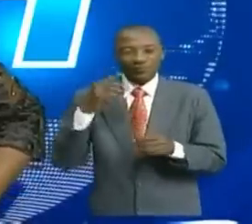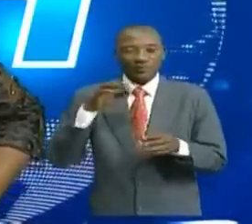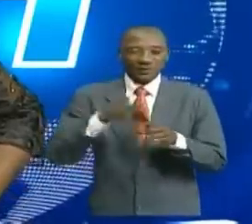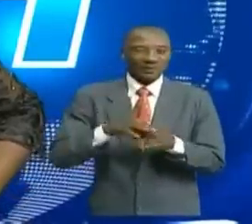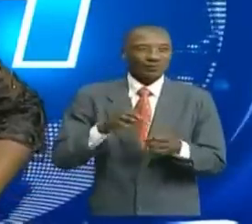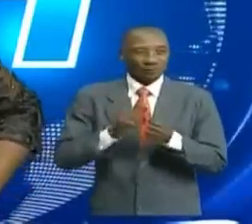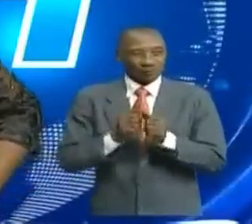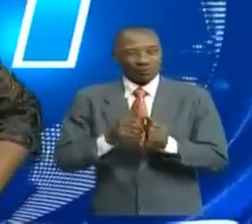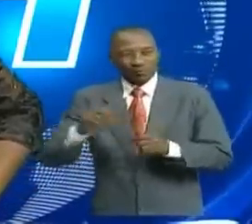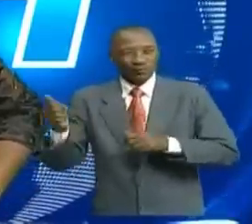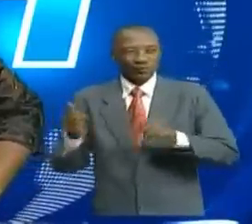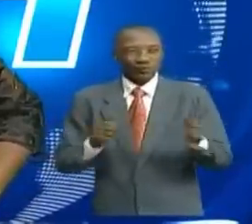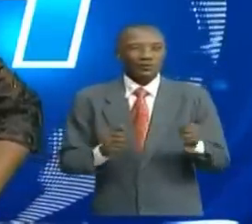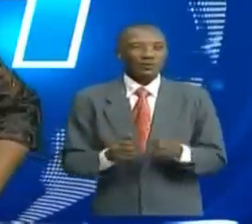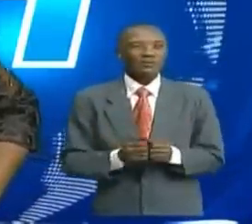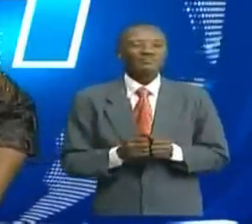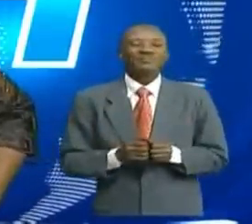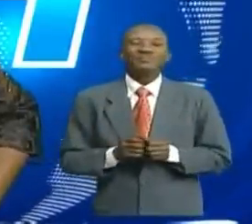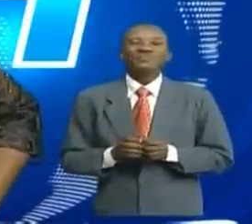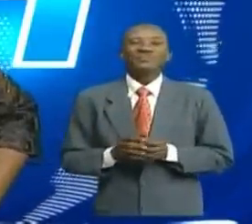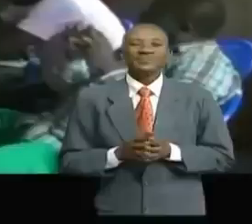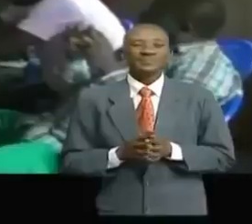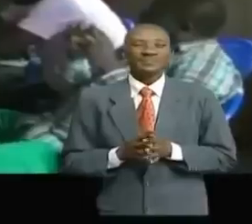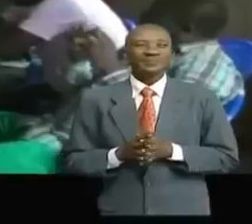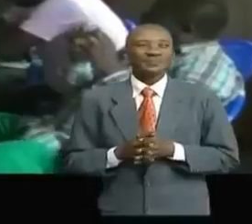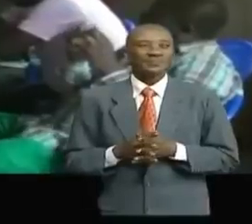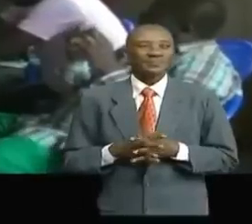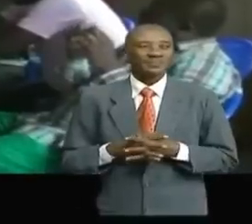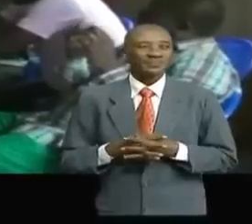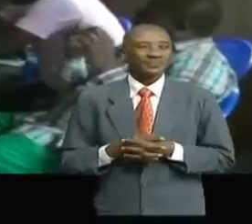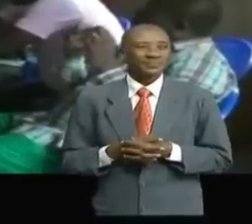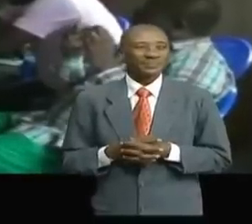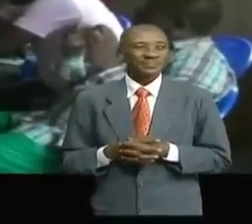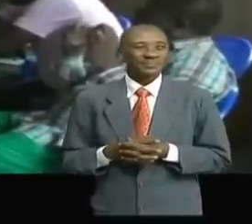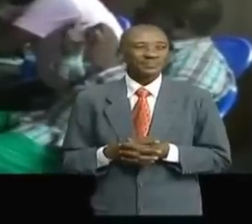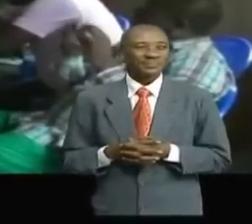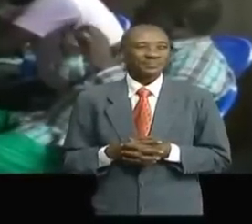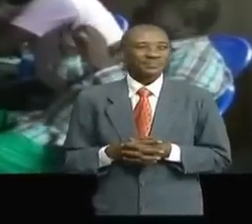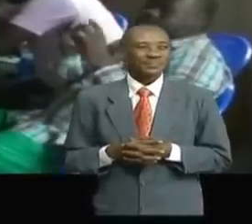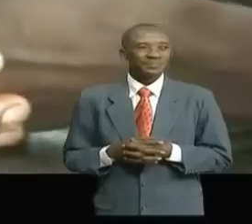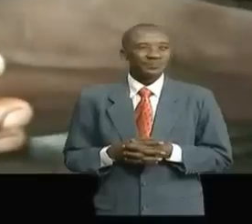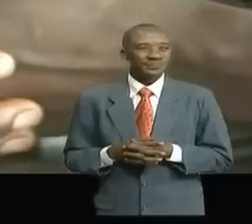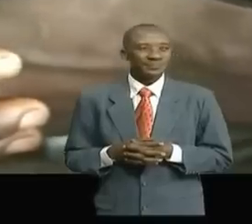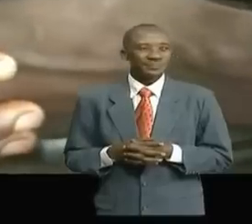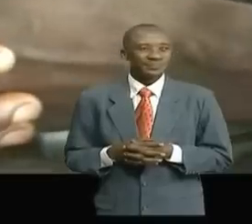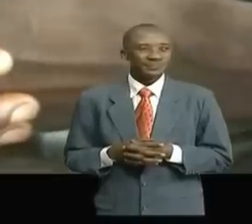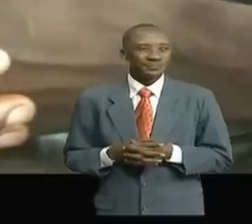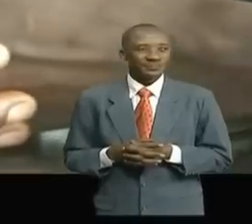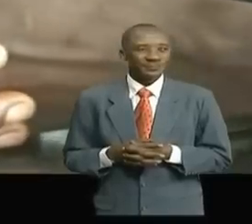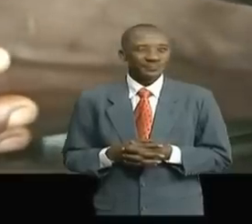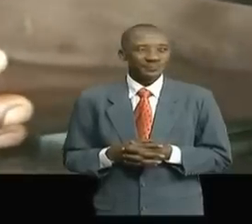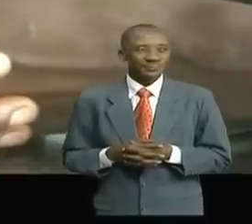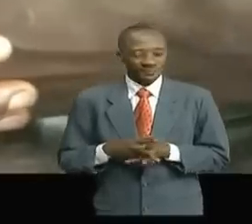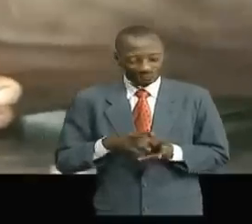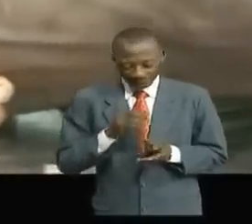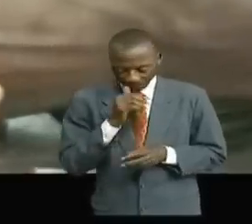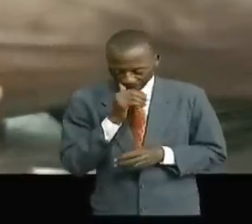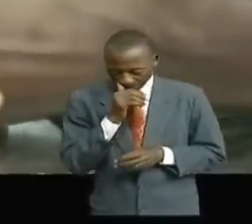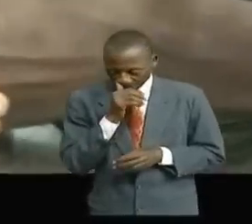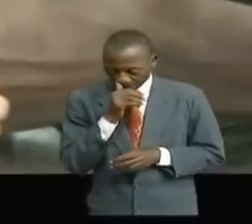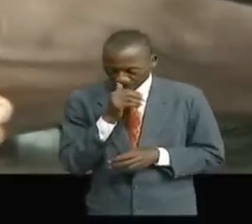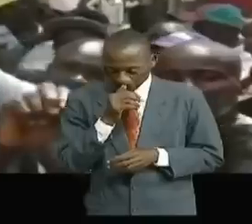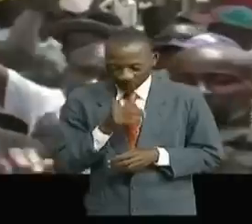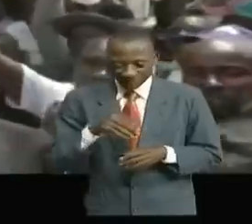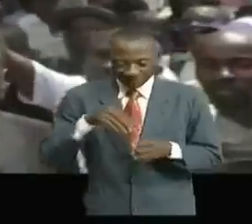Kinshasa. Reportage Joël Kayembe. L'identification des fonctionnaires de l'État de la fonction publique fait couler beaucoup d'encre et de salive au